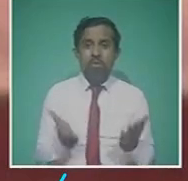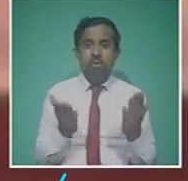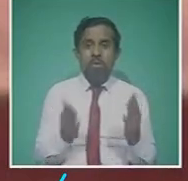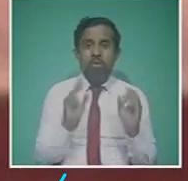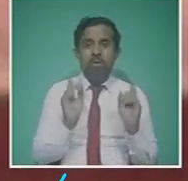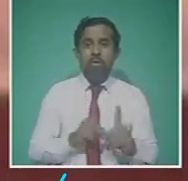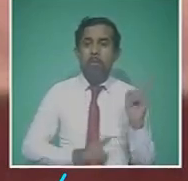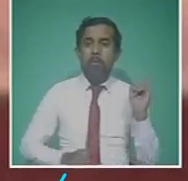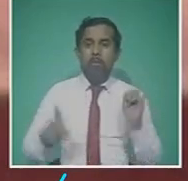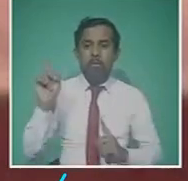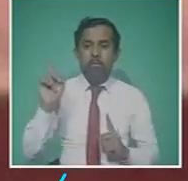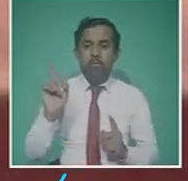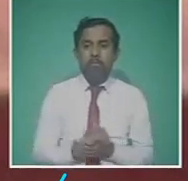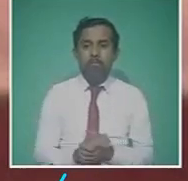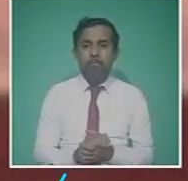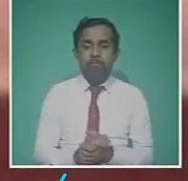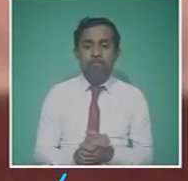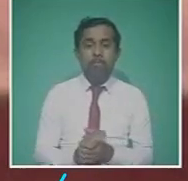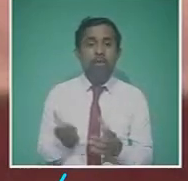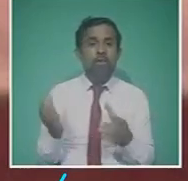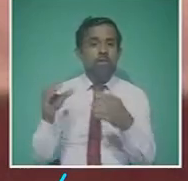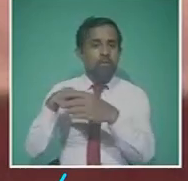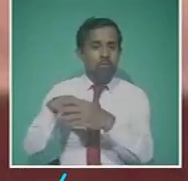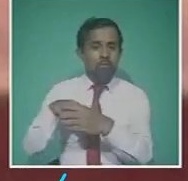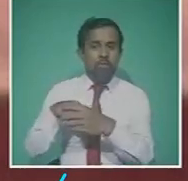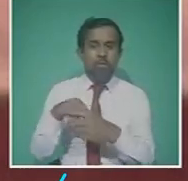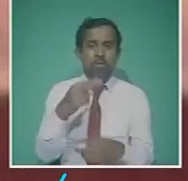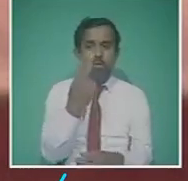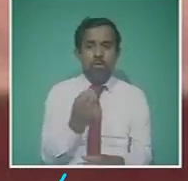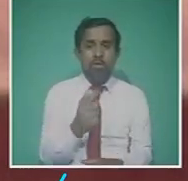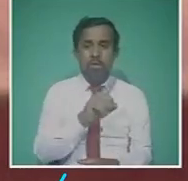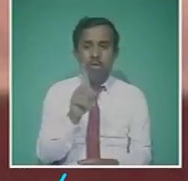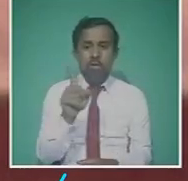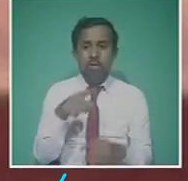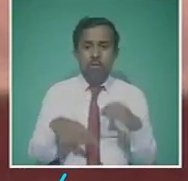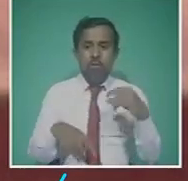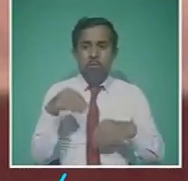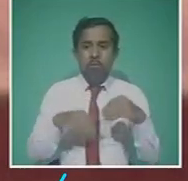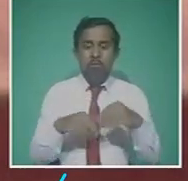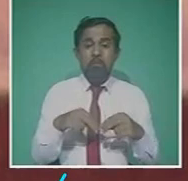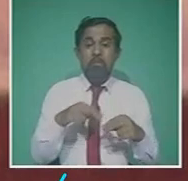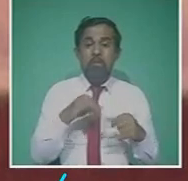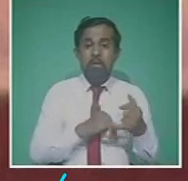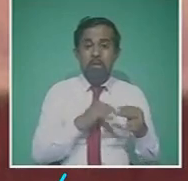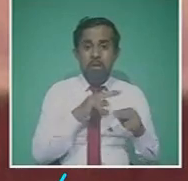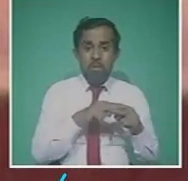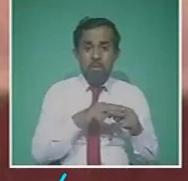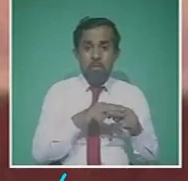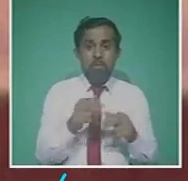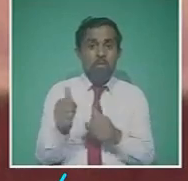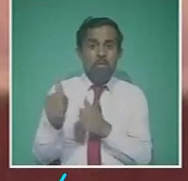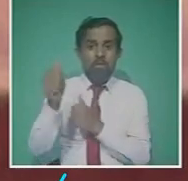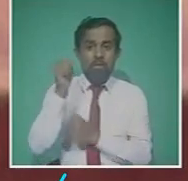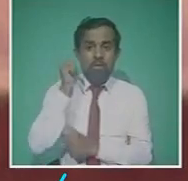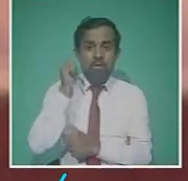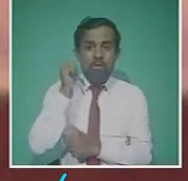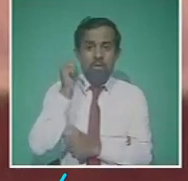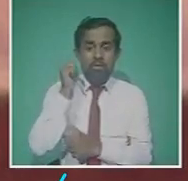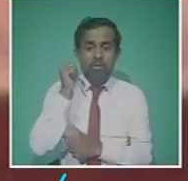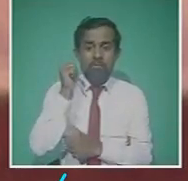දාලා පැනලා ගියා ගිහිලා කඳවුරු ගැහුවා 2010 මැතිවරණයේදී ෆොන්සේකා